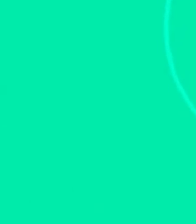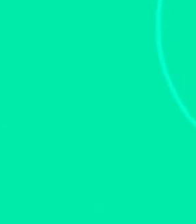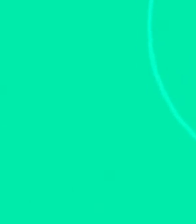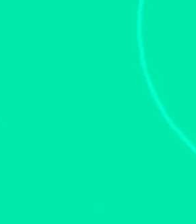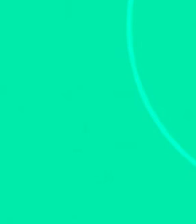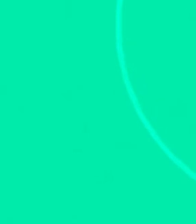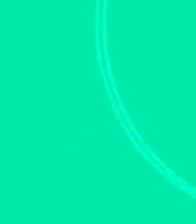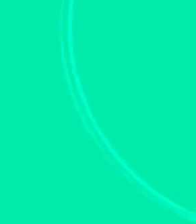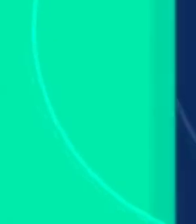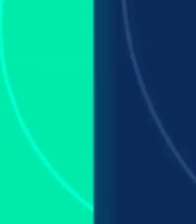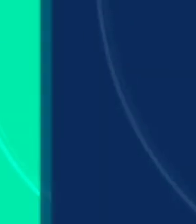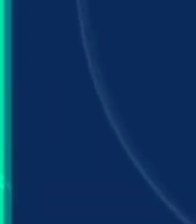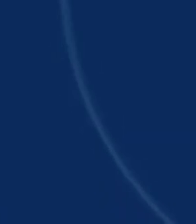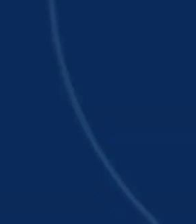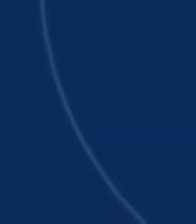Музика